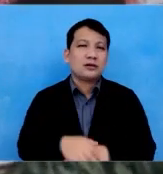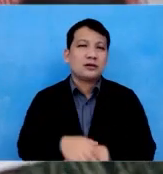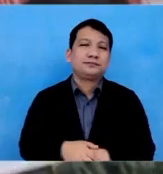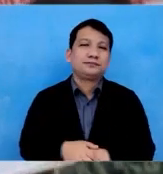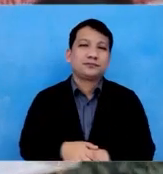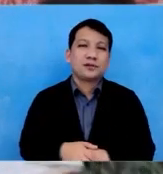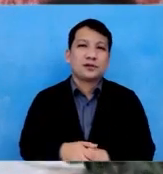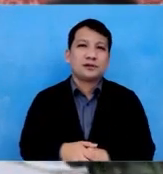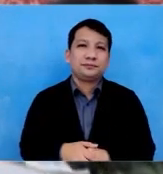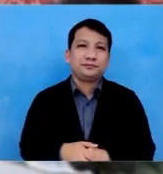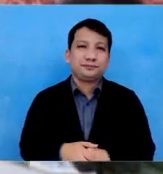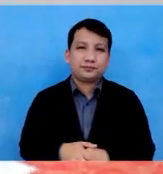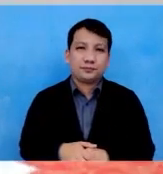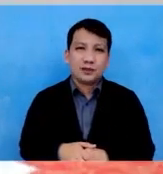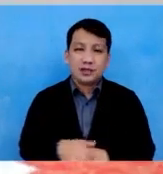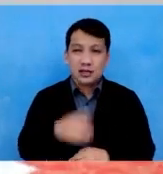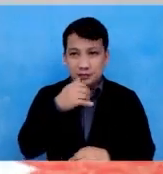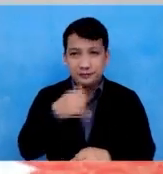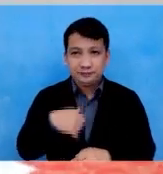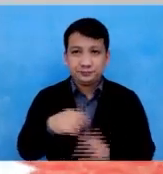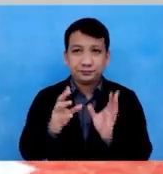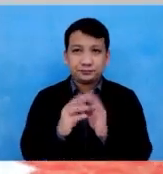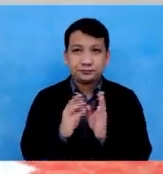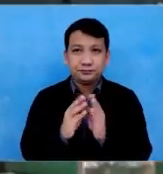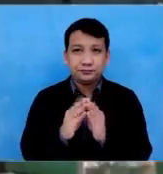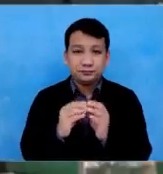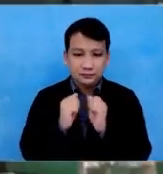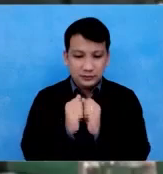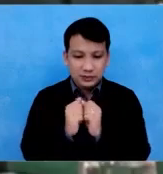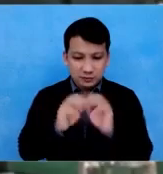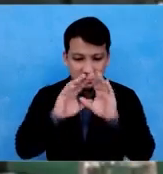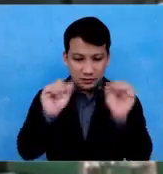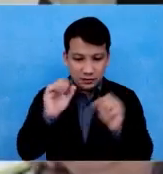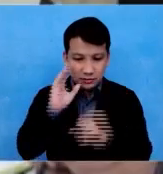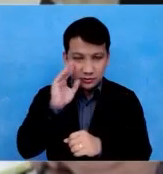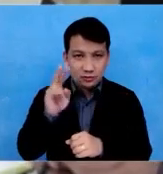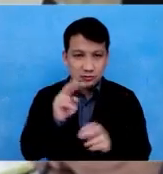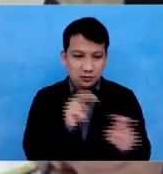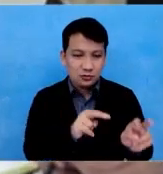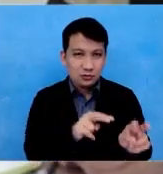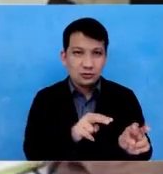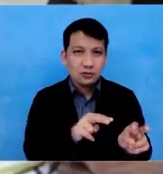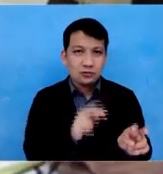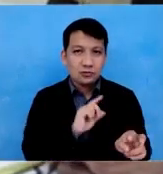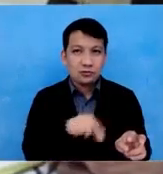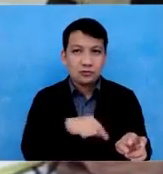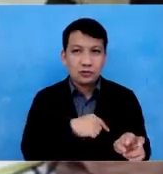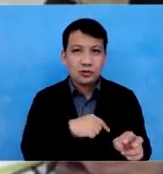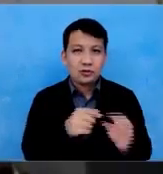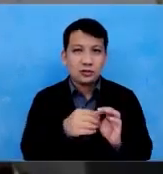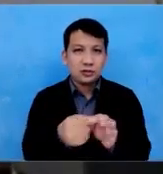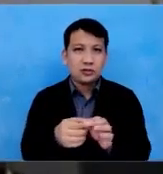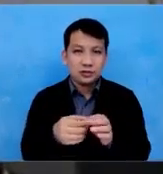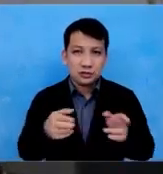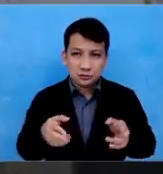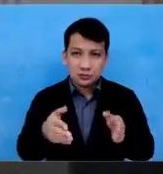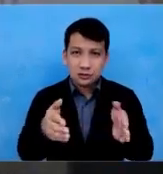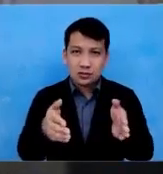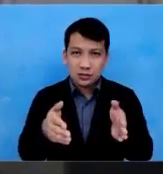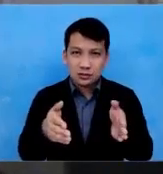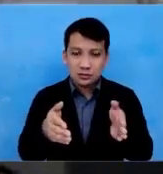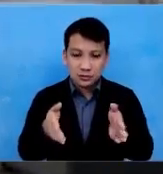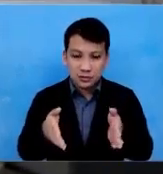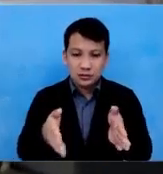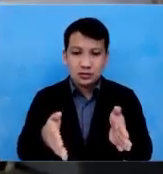Sa situation briefing kahapon, kasama si Pangulong Bongbong Marcos, pinatututukan niya ang kalidad ng mga ginagawang dike sa probinsya. Ngayong araw